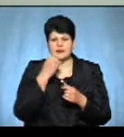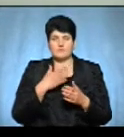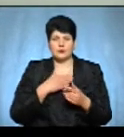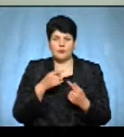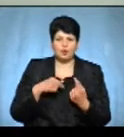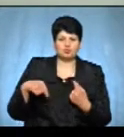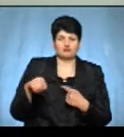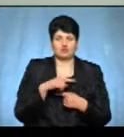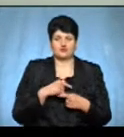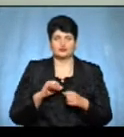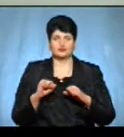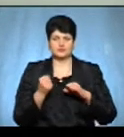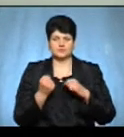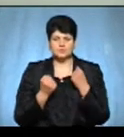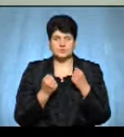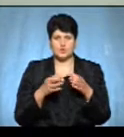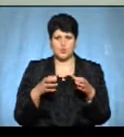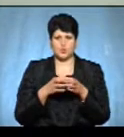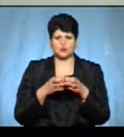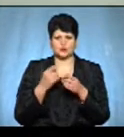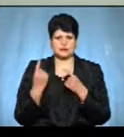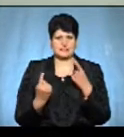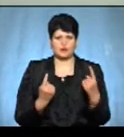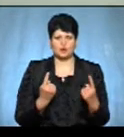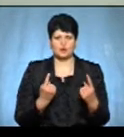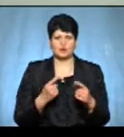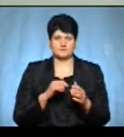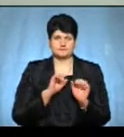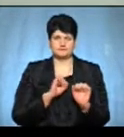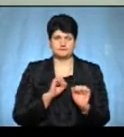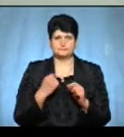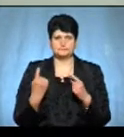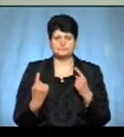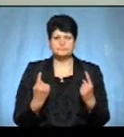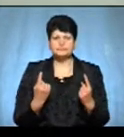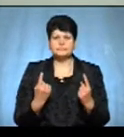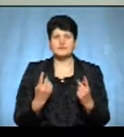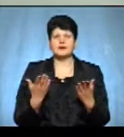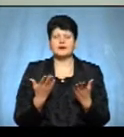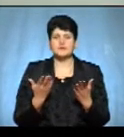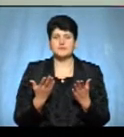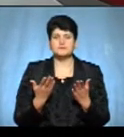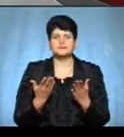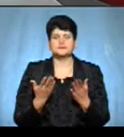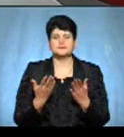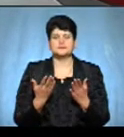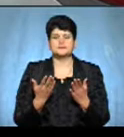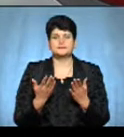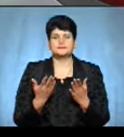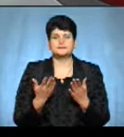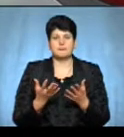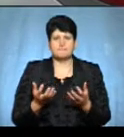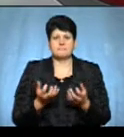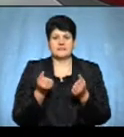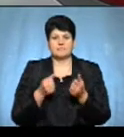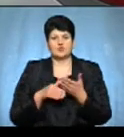моїм побратимам сотні, які ми так гуртуємося один за одно, стоїмо, які безпосередньо там, ну, скажімо